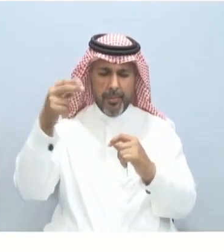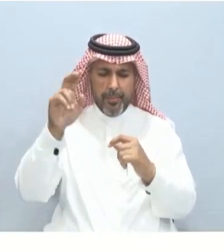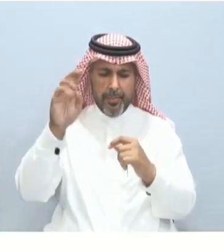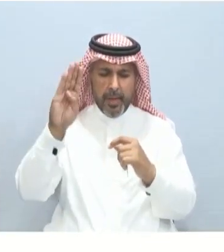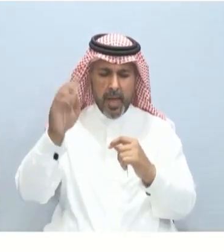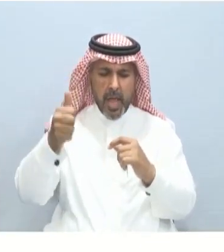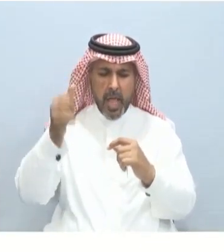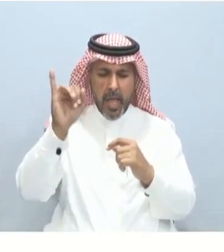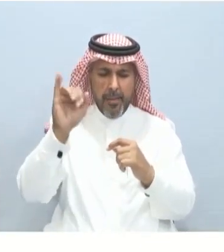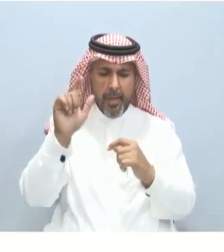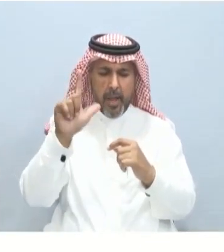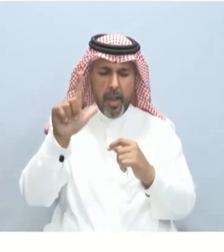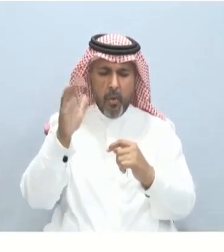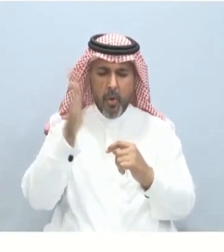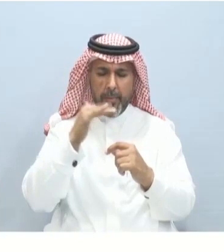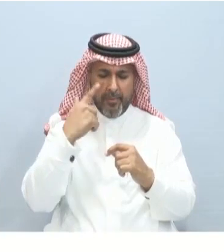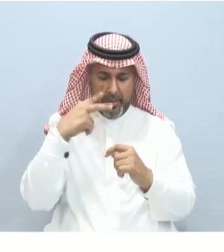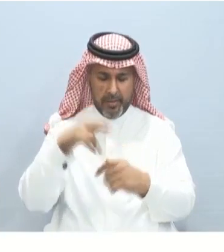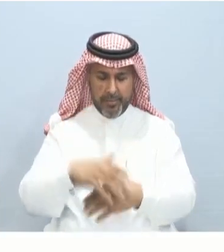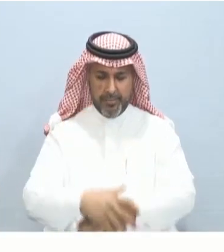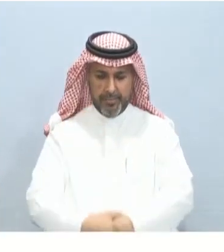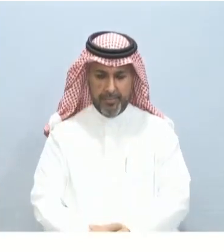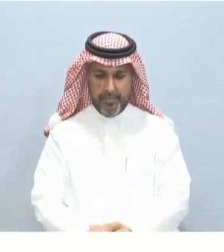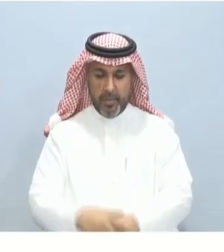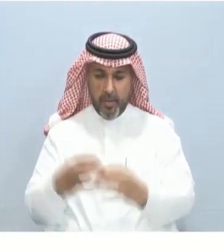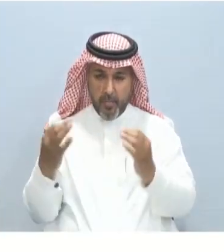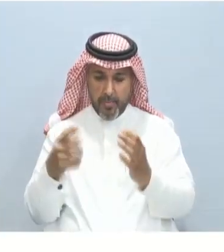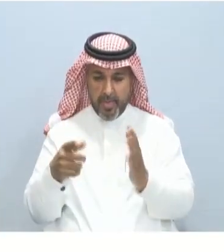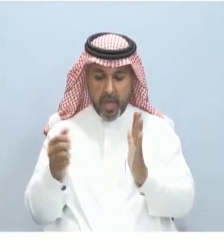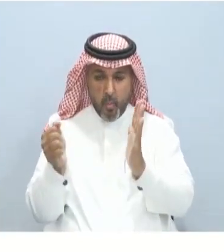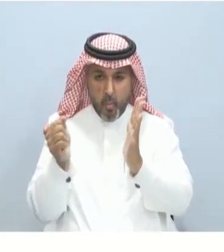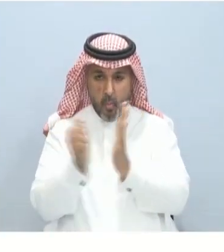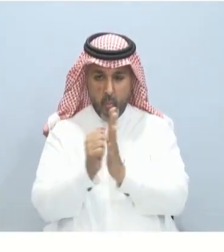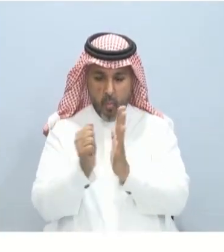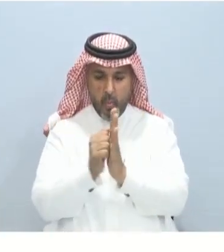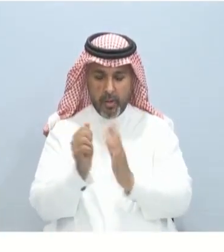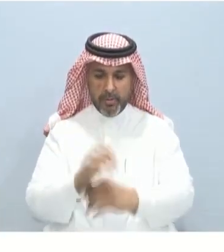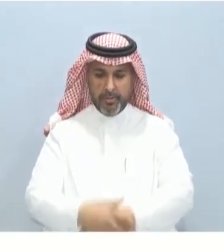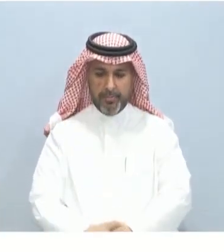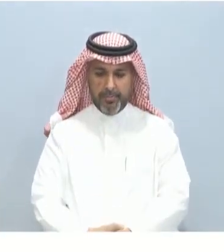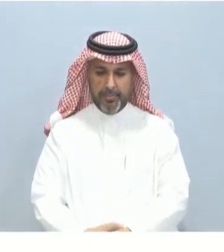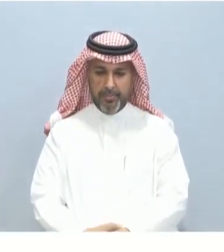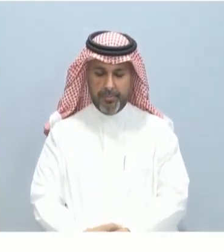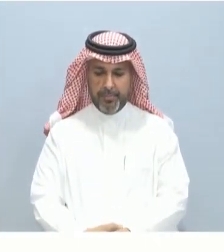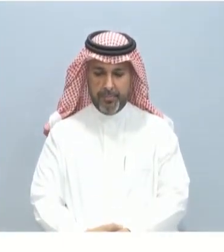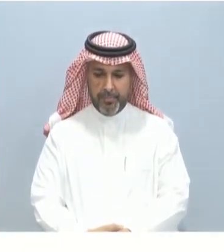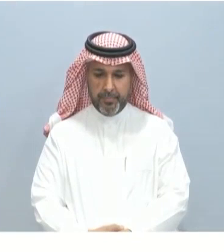مربع المجموعه او مربع الفرق لا ننسى ان نقوم بحل تمارين الواجب